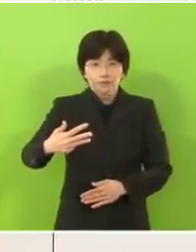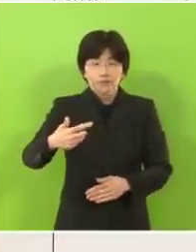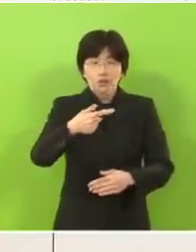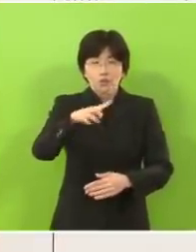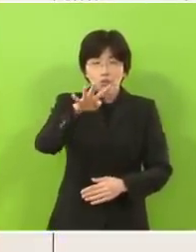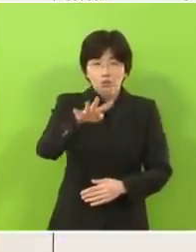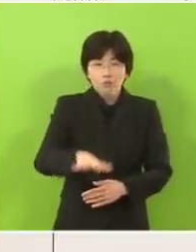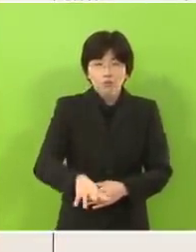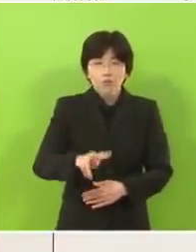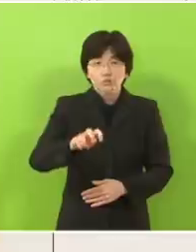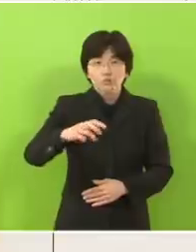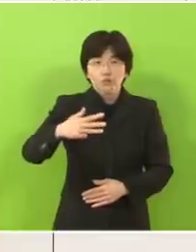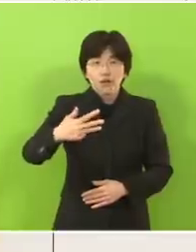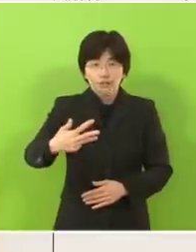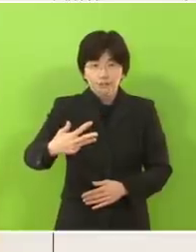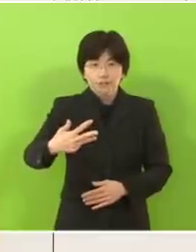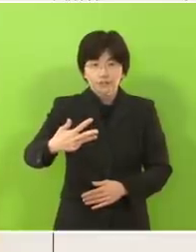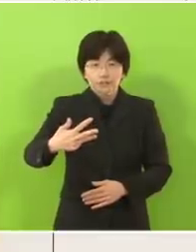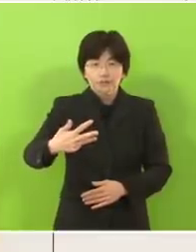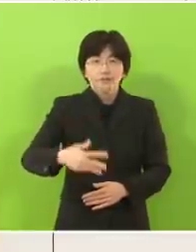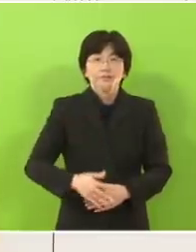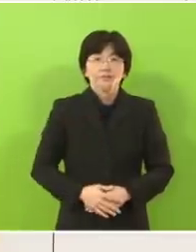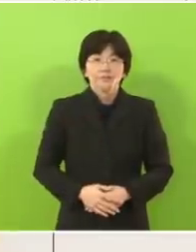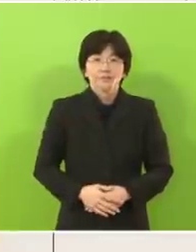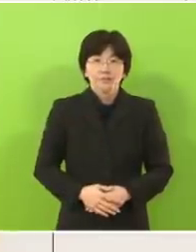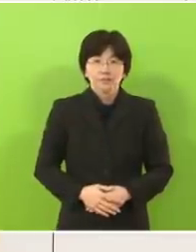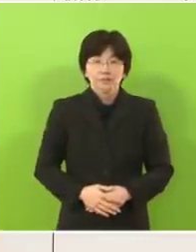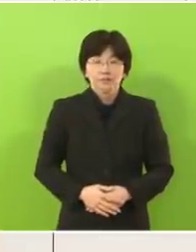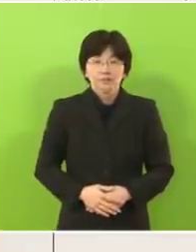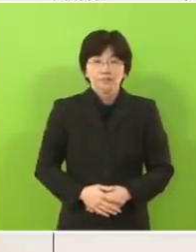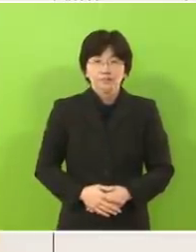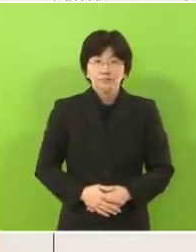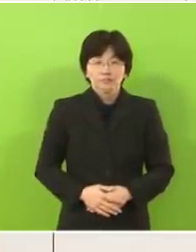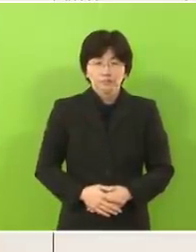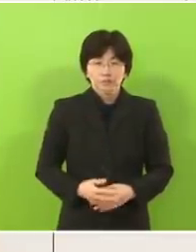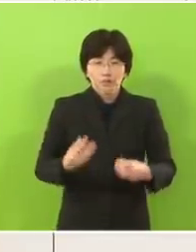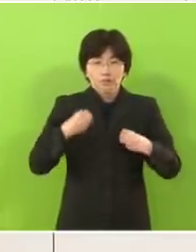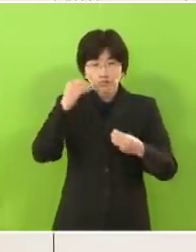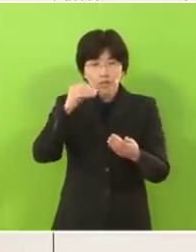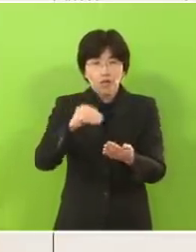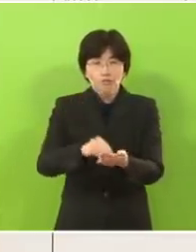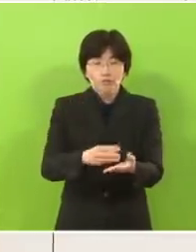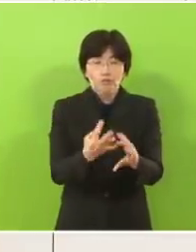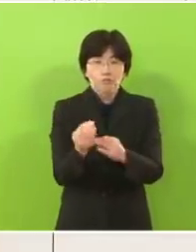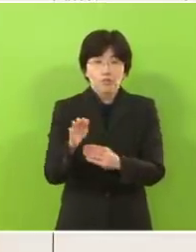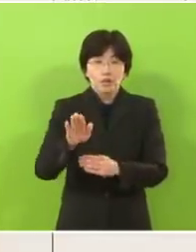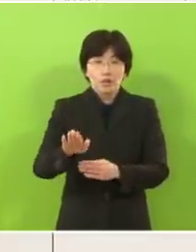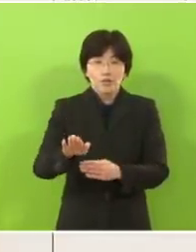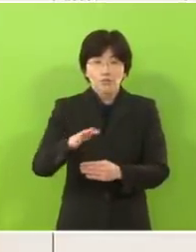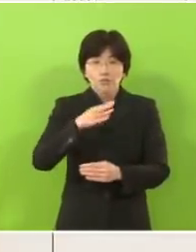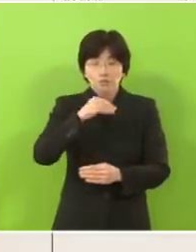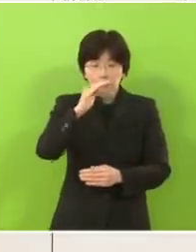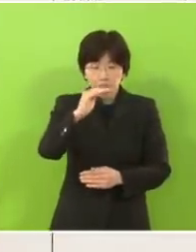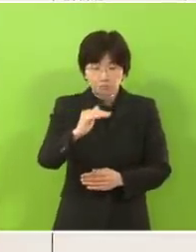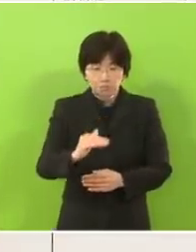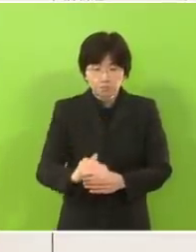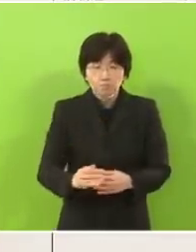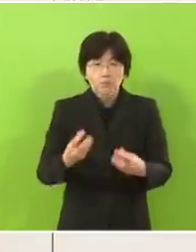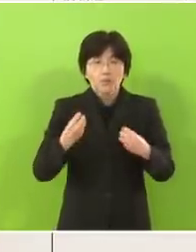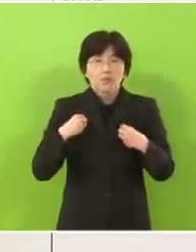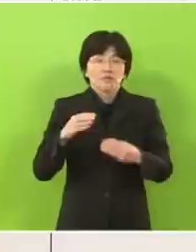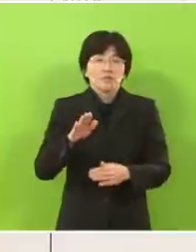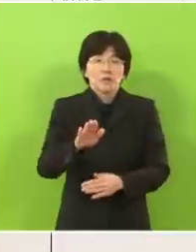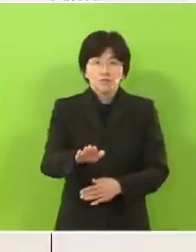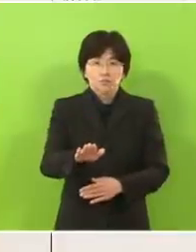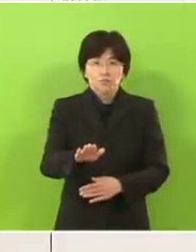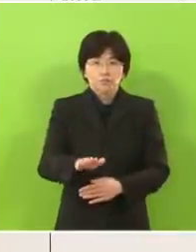大洲市20はじめ8名と多くの世代多くの陽性確認があって幅広五世代で感染が広がっており